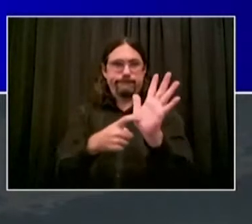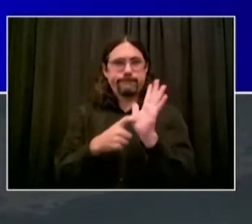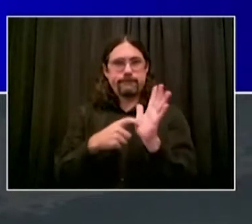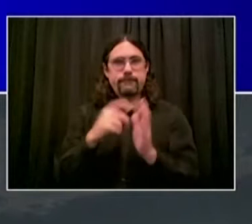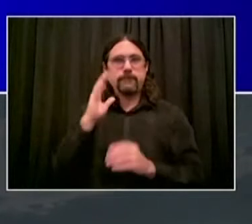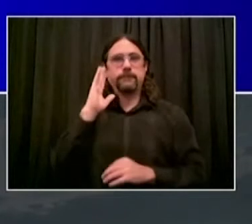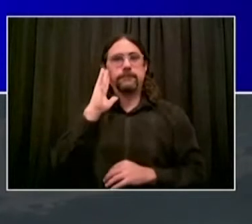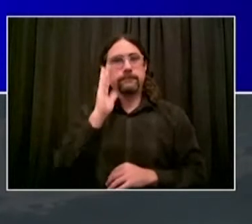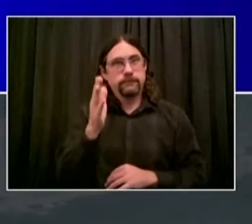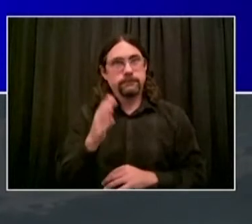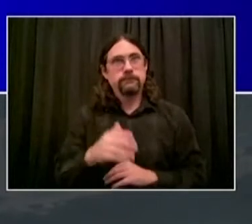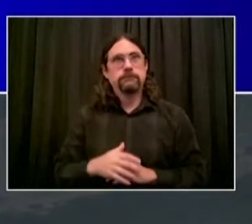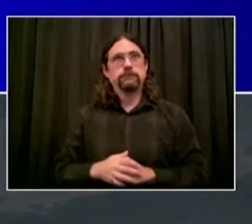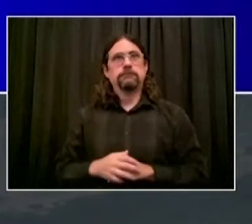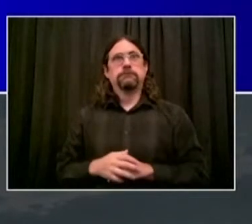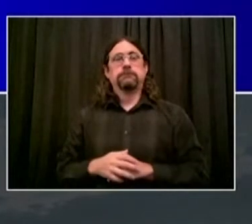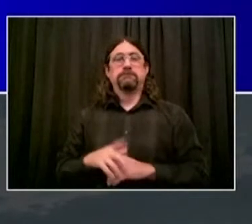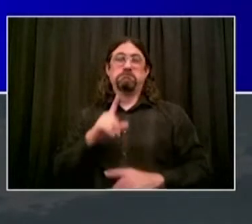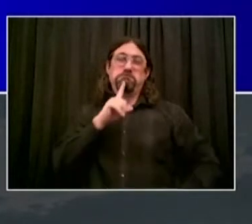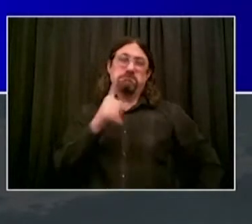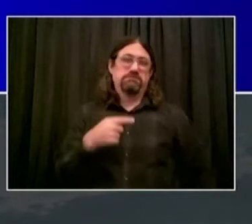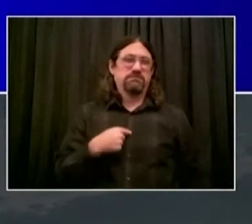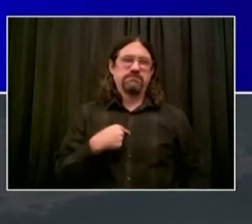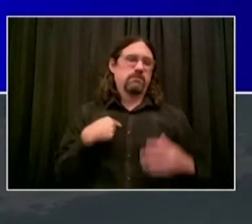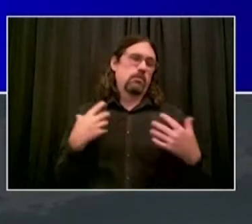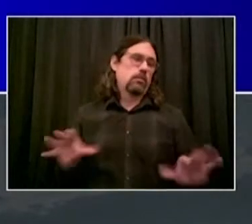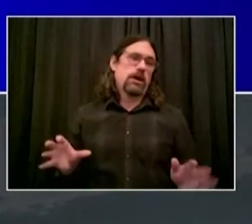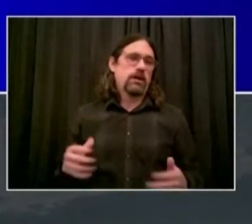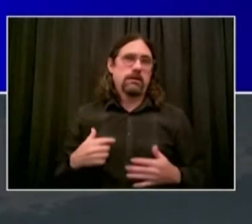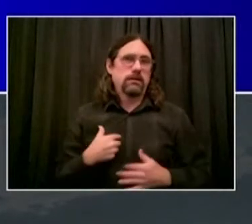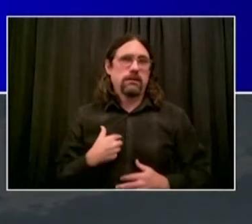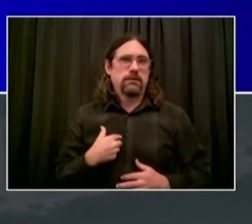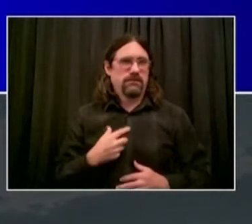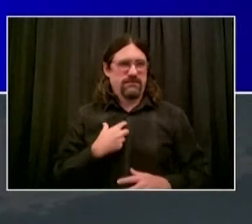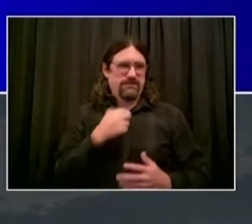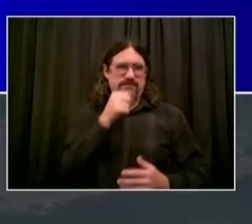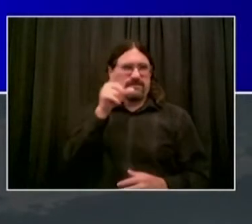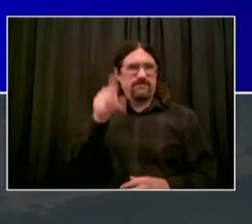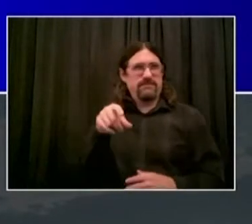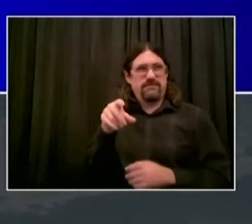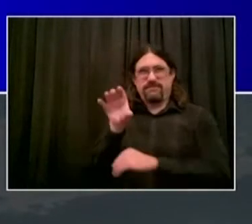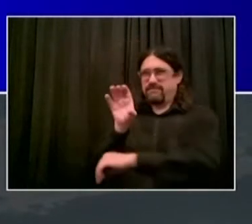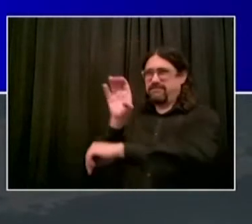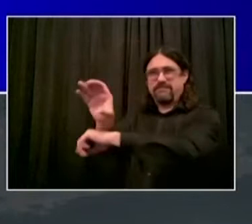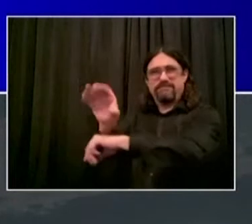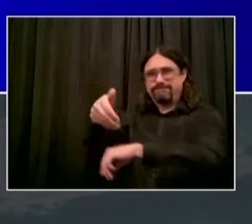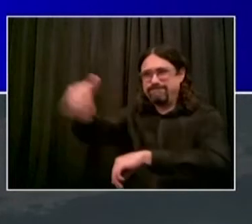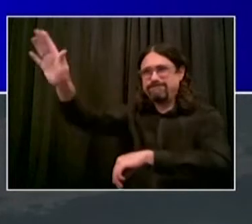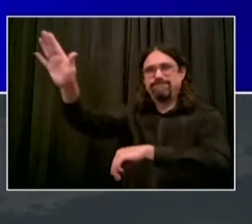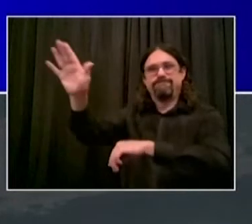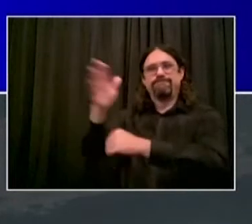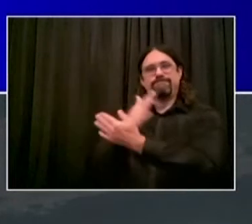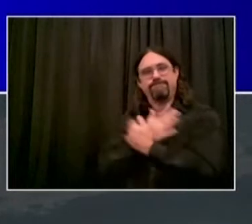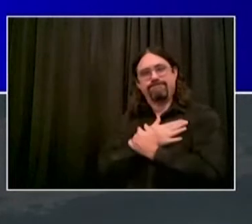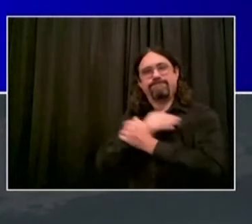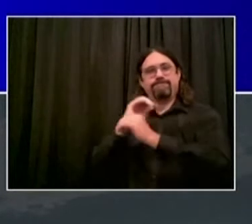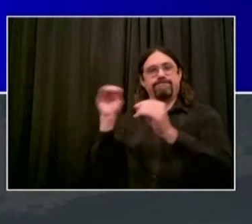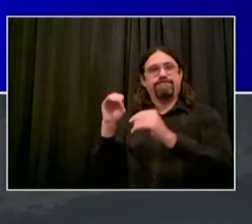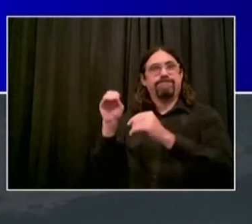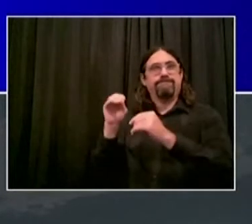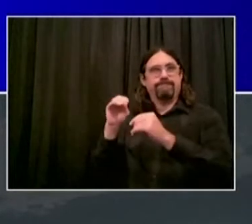weeksビッグハウスベイブ evisen ディファイン4 s